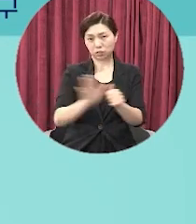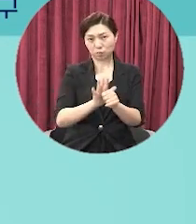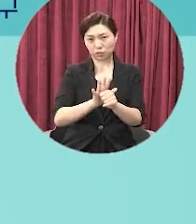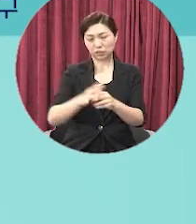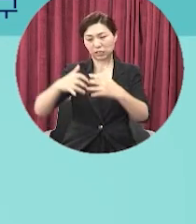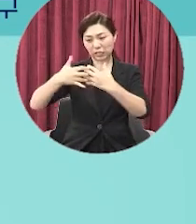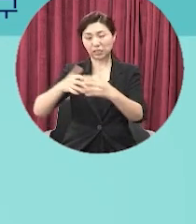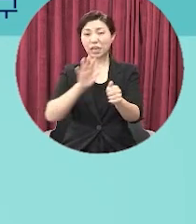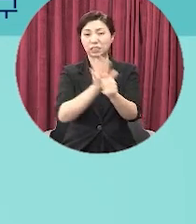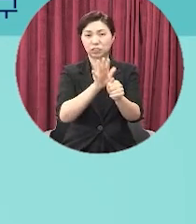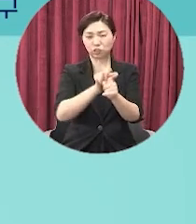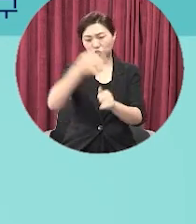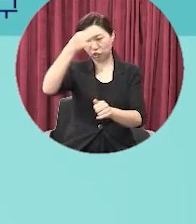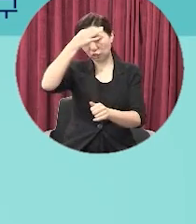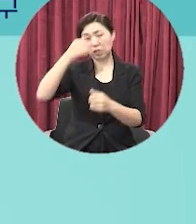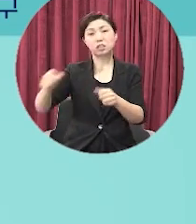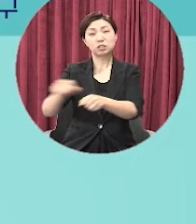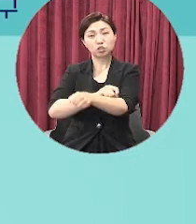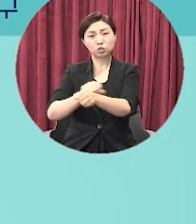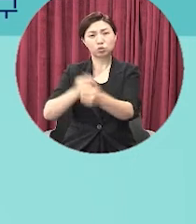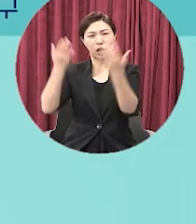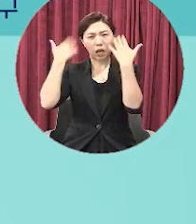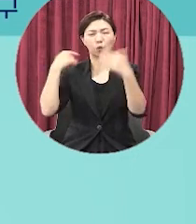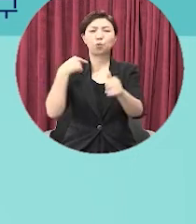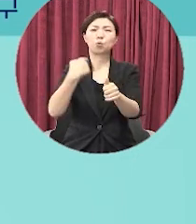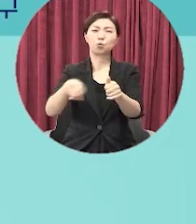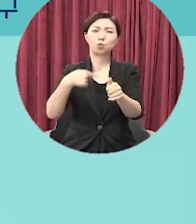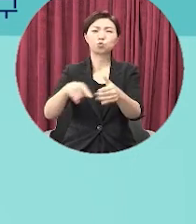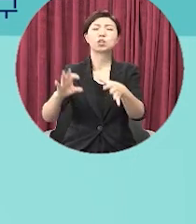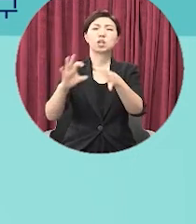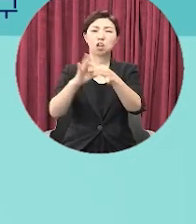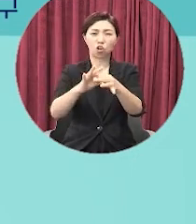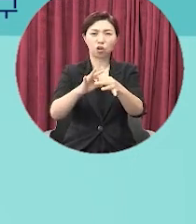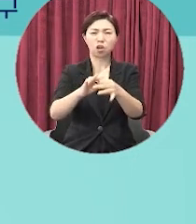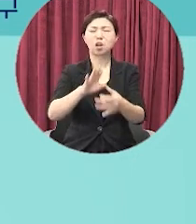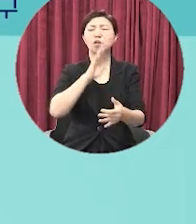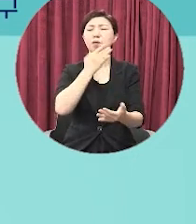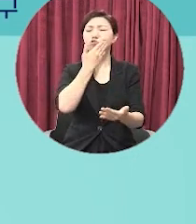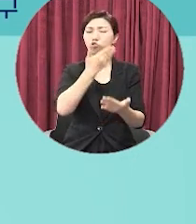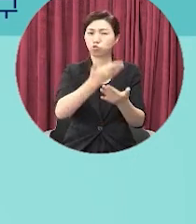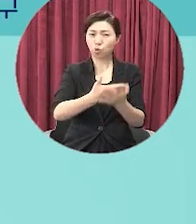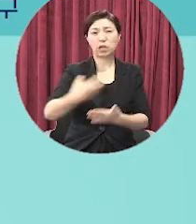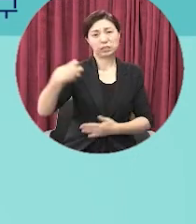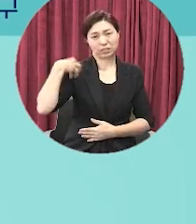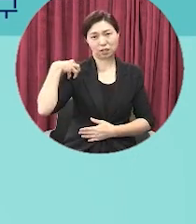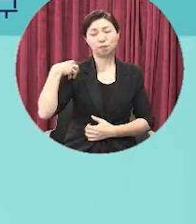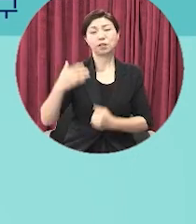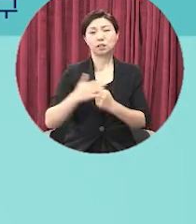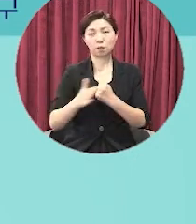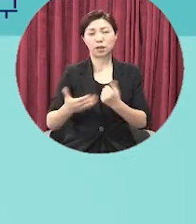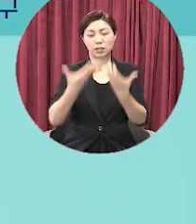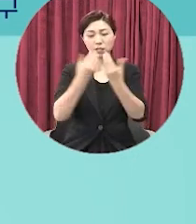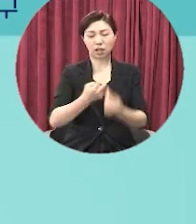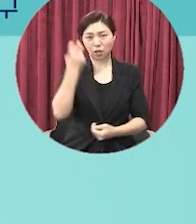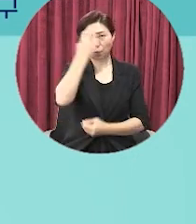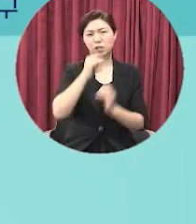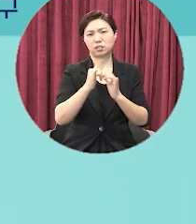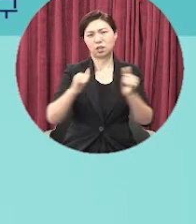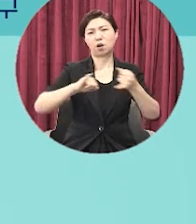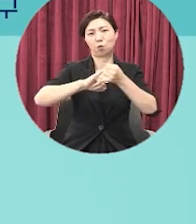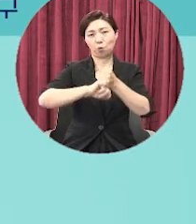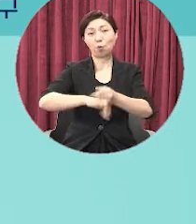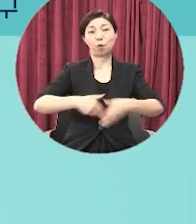특수 길 0개 가족 훈련 및 산 담을 염기 알 수 있는 아주 중요한 역할을 차지하기 때문에 사례 관리자가 필요하겠다